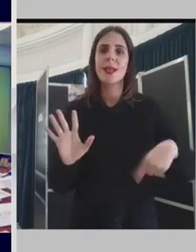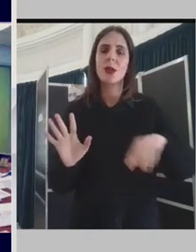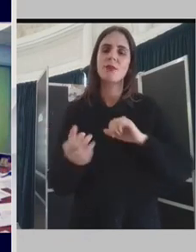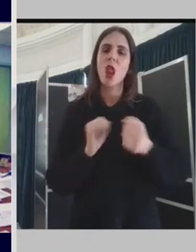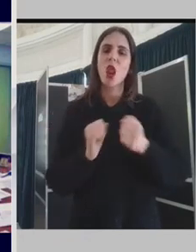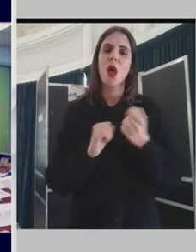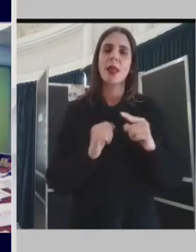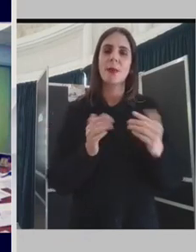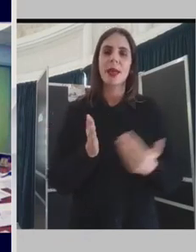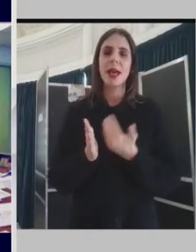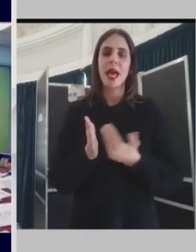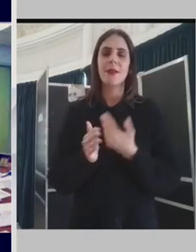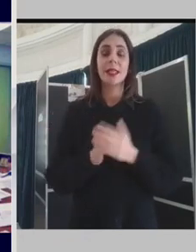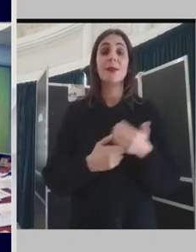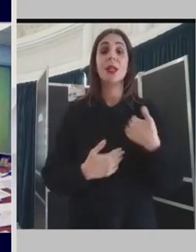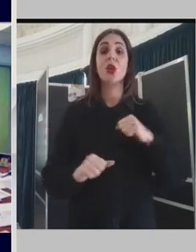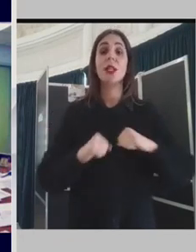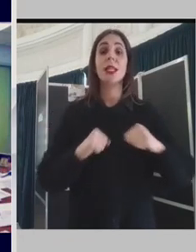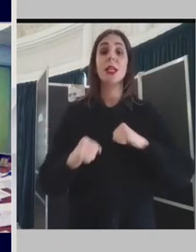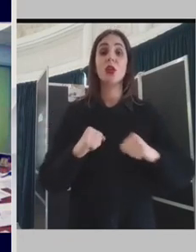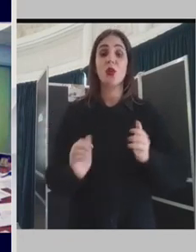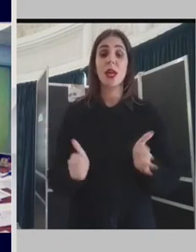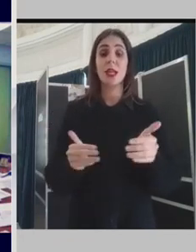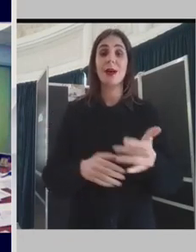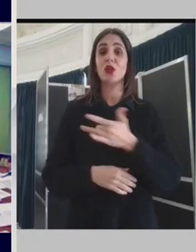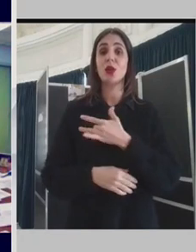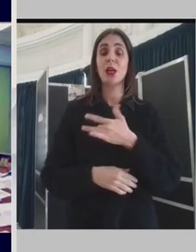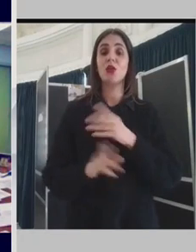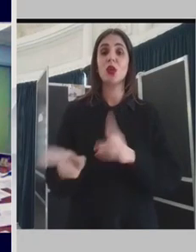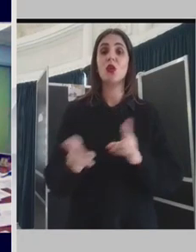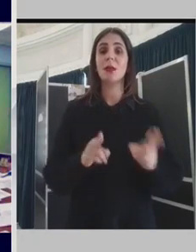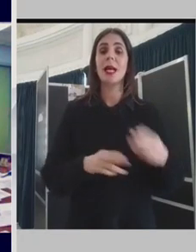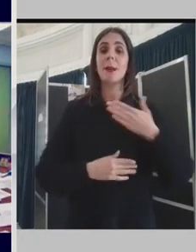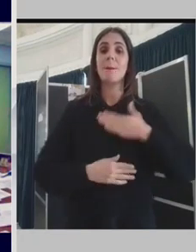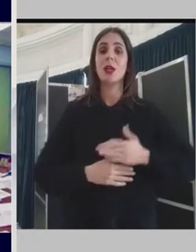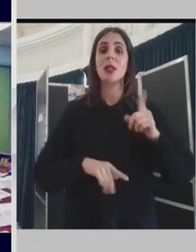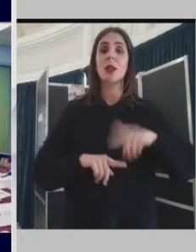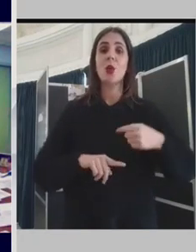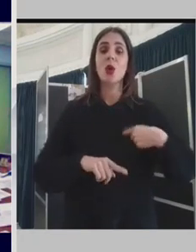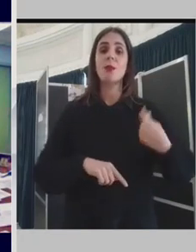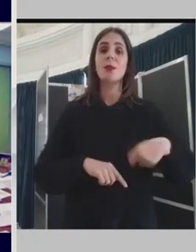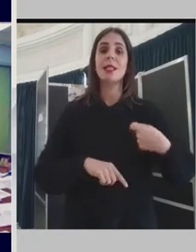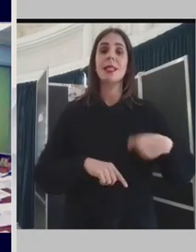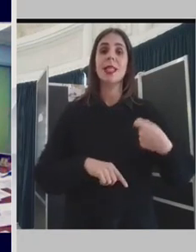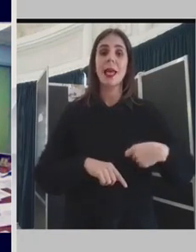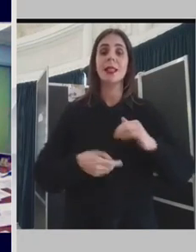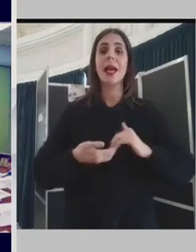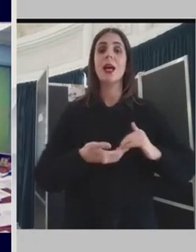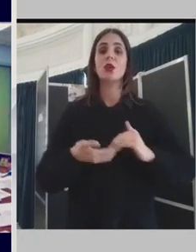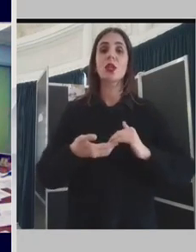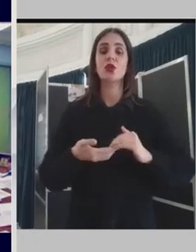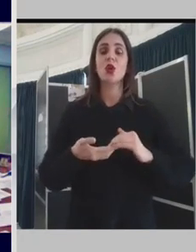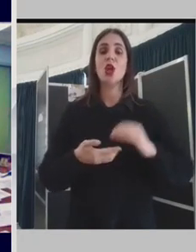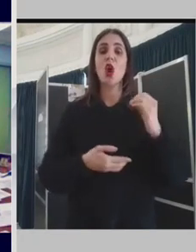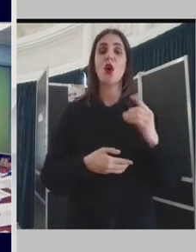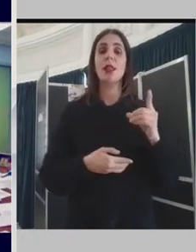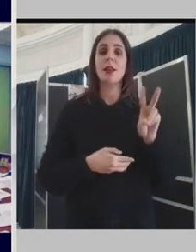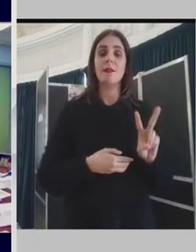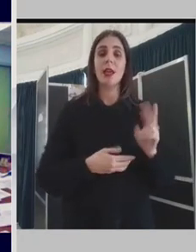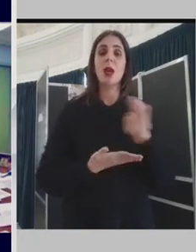della cardiologia di Piacenza, nonché presidente dell'associazione ODV Progetto Vita, un'associazione